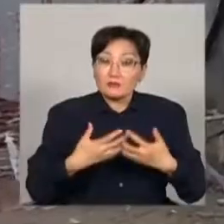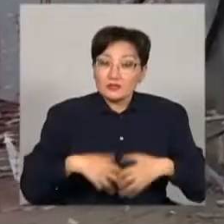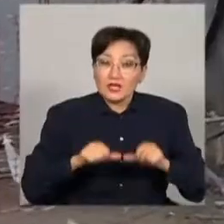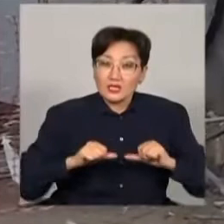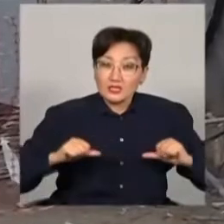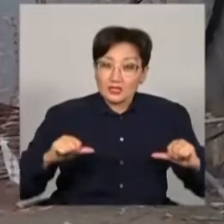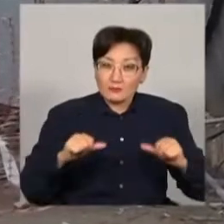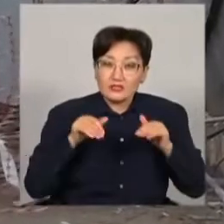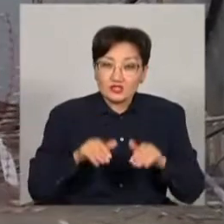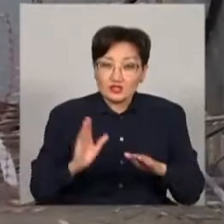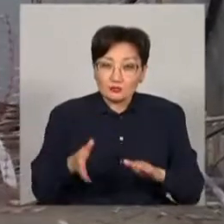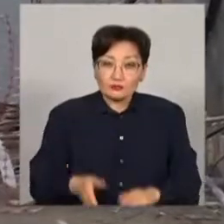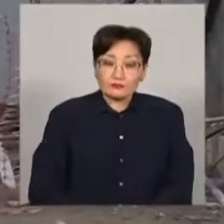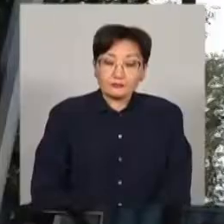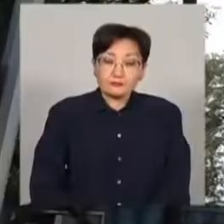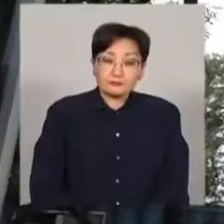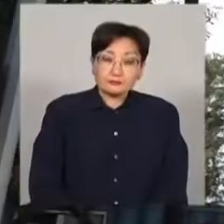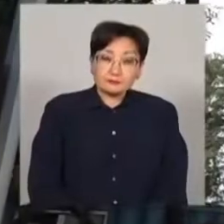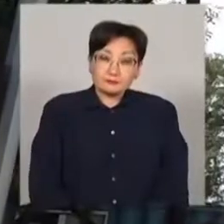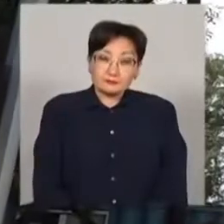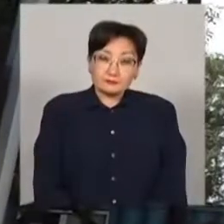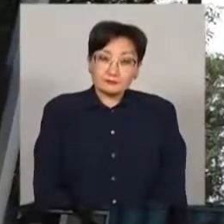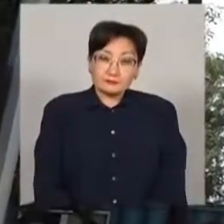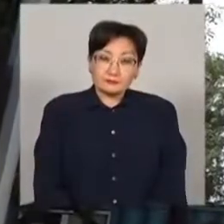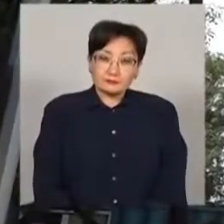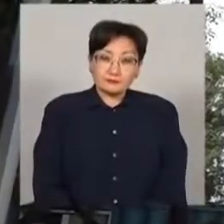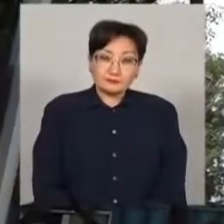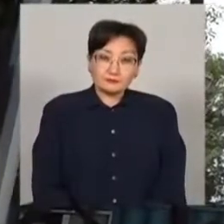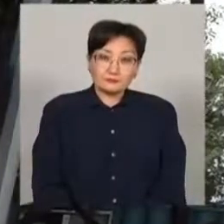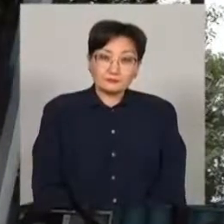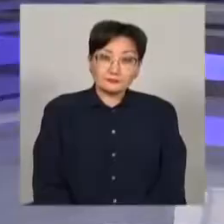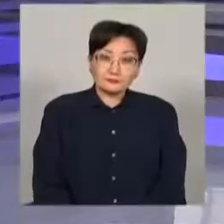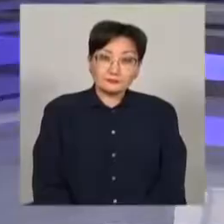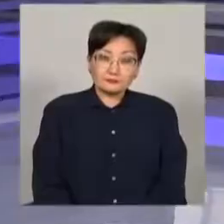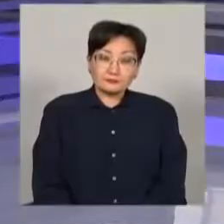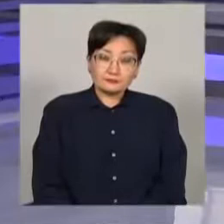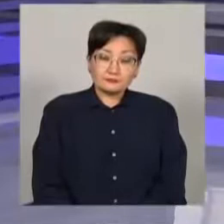деп қысқа қайырды. Әлібек Шынтемір, Медет Саматұлы, Алматы арнасы.